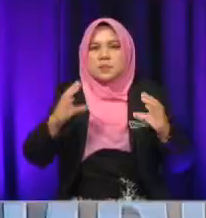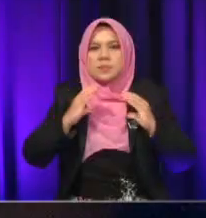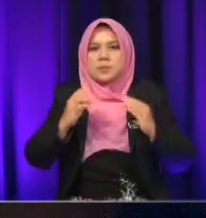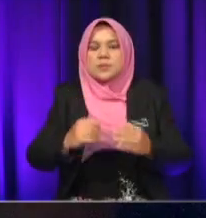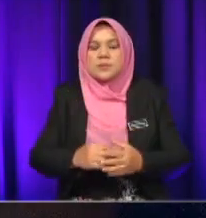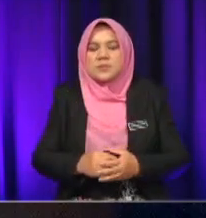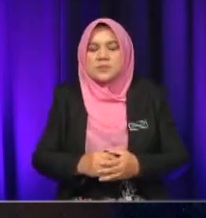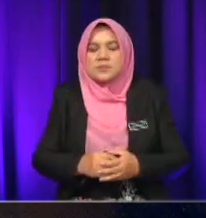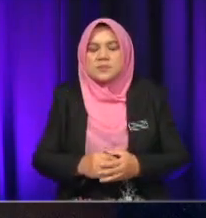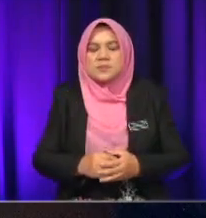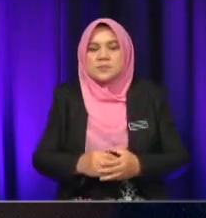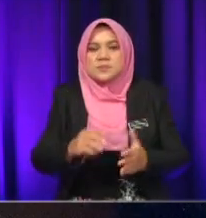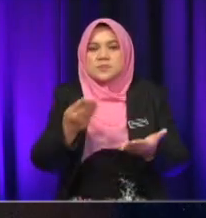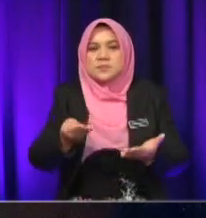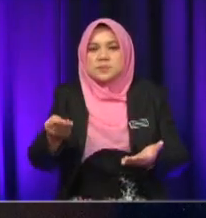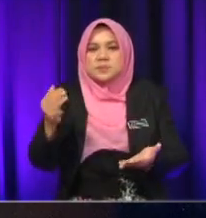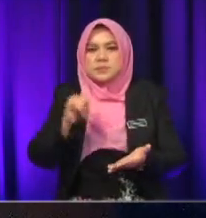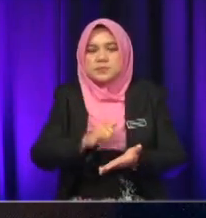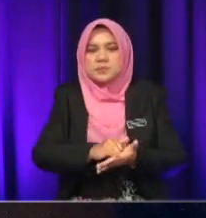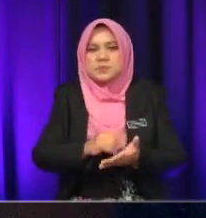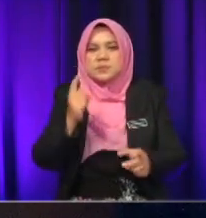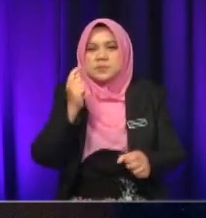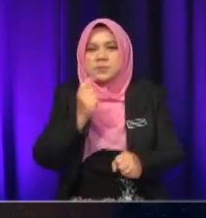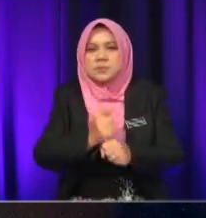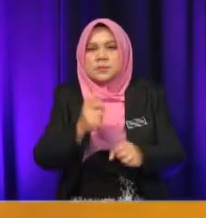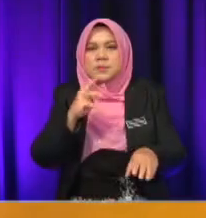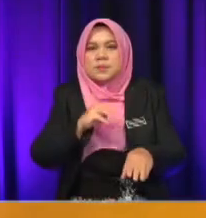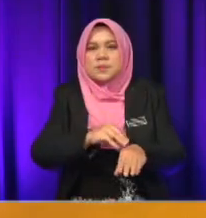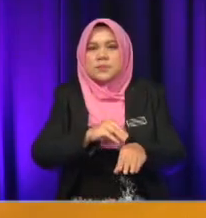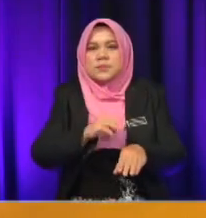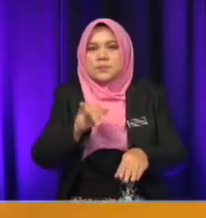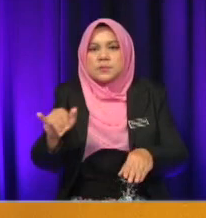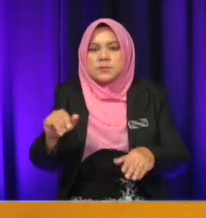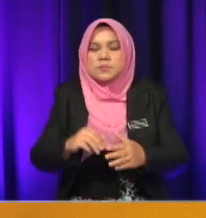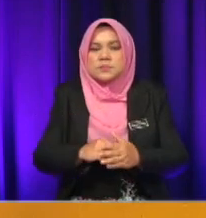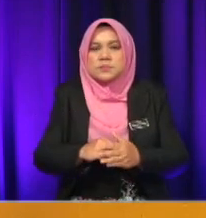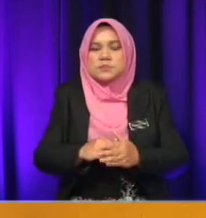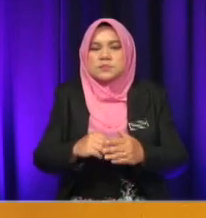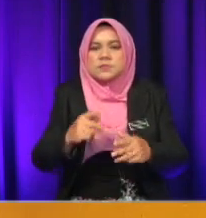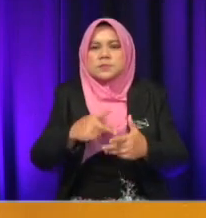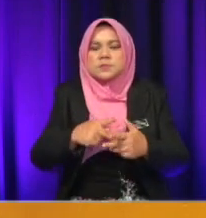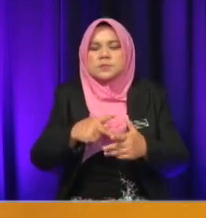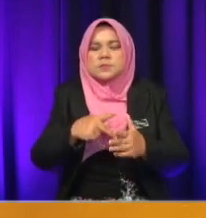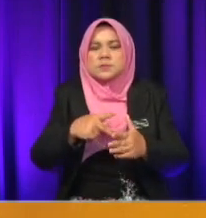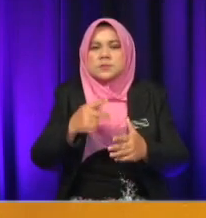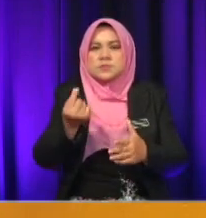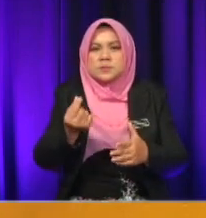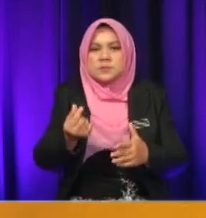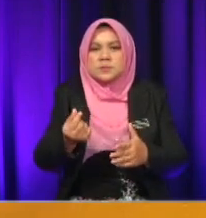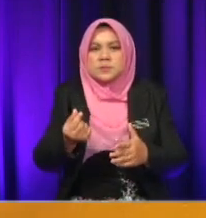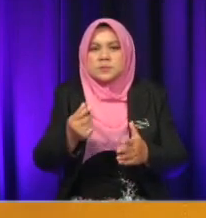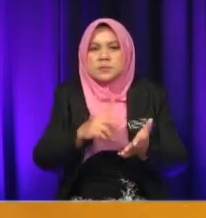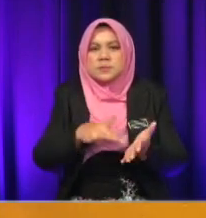Pandai Syafiqah. Jadi benda-benda itu ketepat pada masanya dengan promosi walaupun sedikit pun